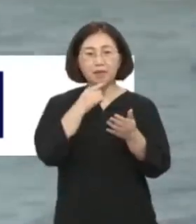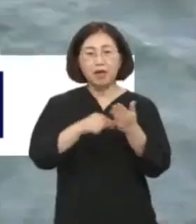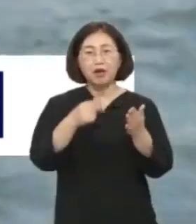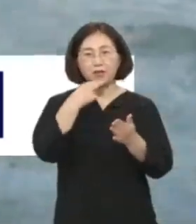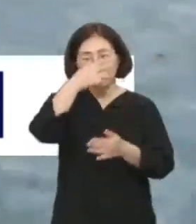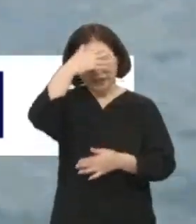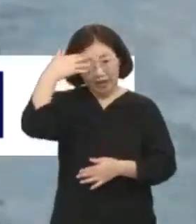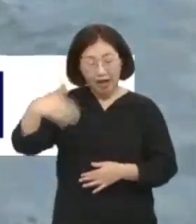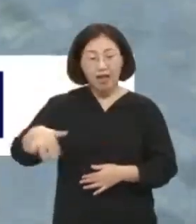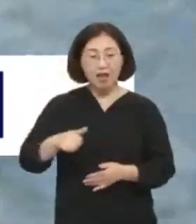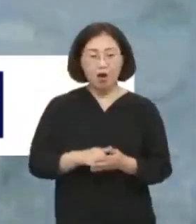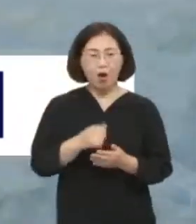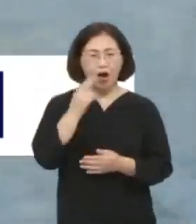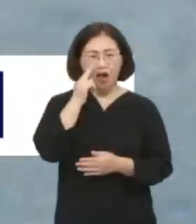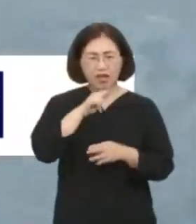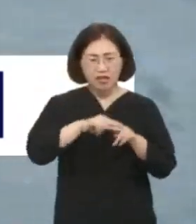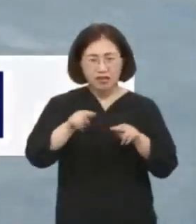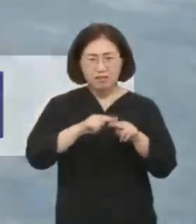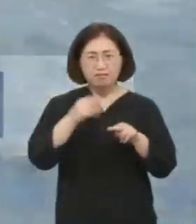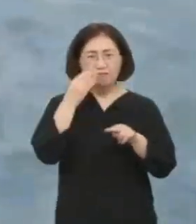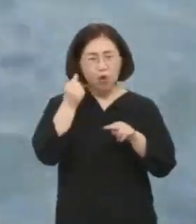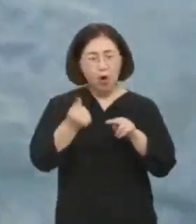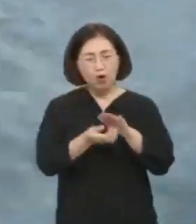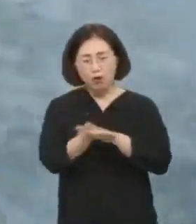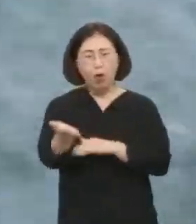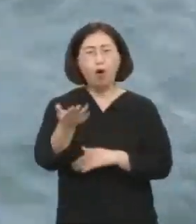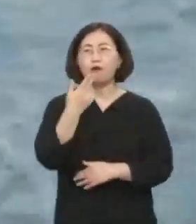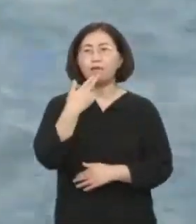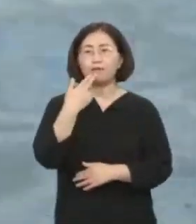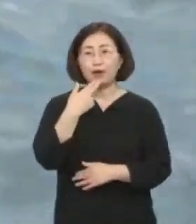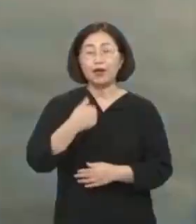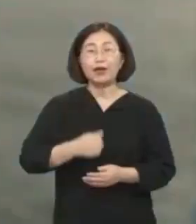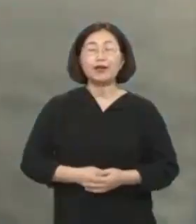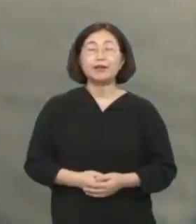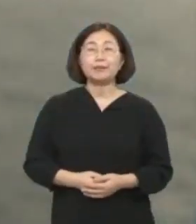인명피해는 없었고 기름 유출 등 2차 사고도 발생하지 않았습니다